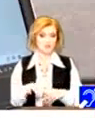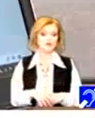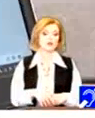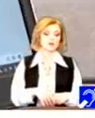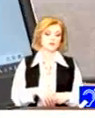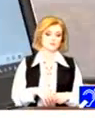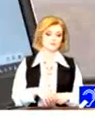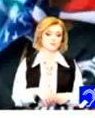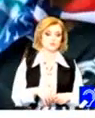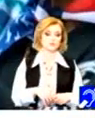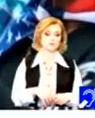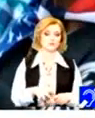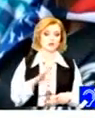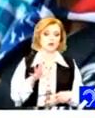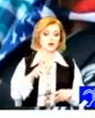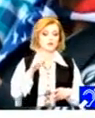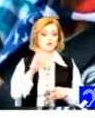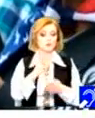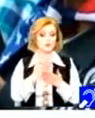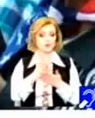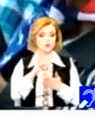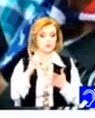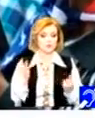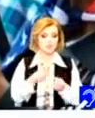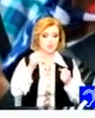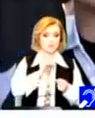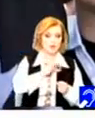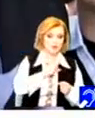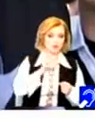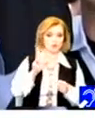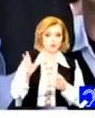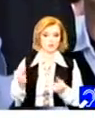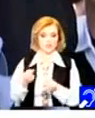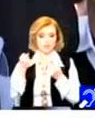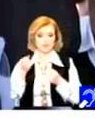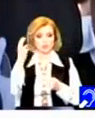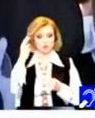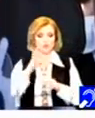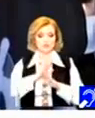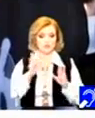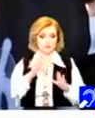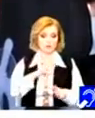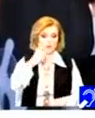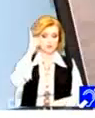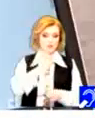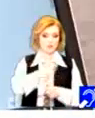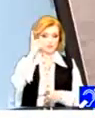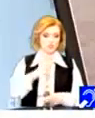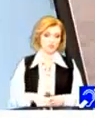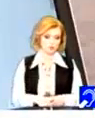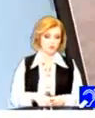care promovau supremația albilor, văzute ca ideologie rasistă. Naționalismul și separatismul erau văzute ca elemente de mândrie